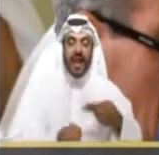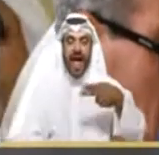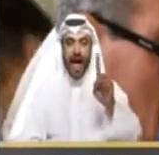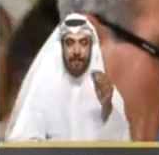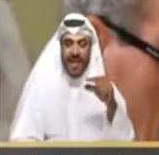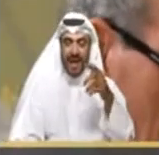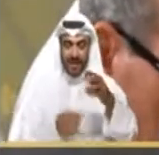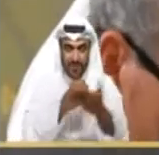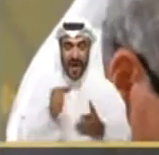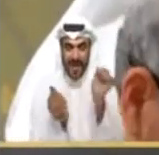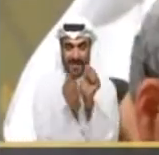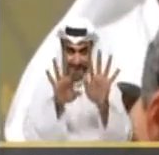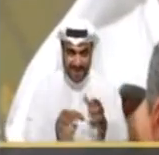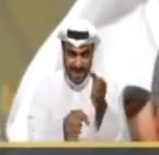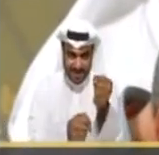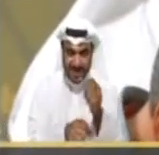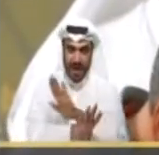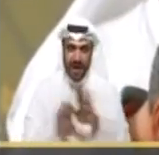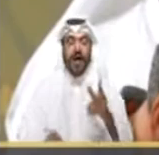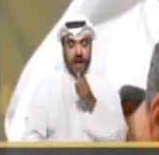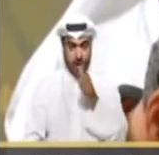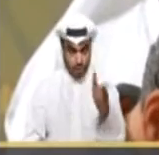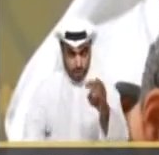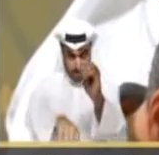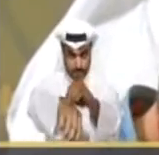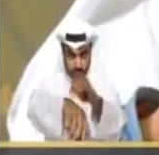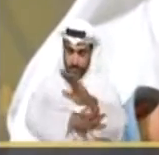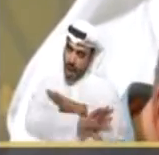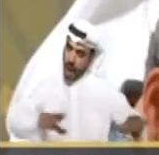الآراء، ومن المؤكد الذي لا يحتاج إلى